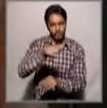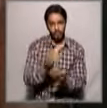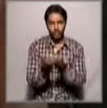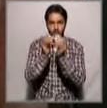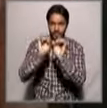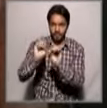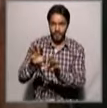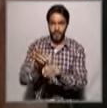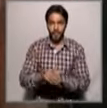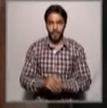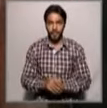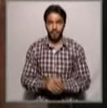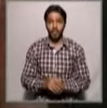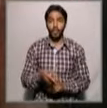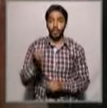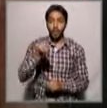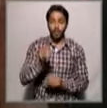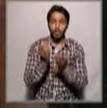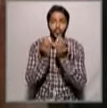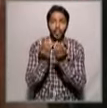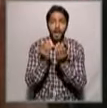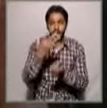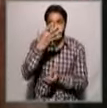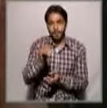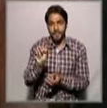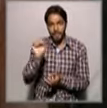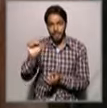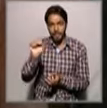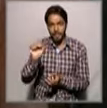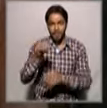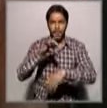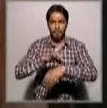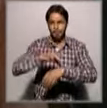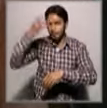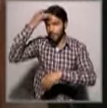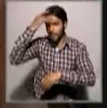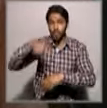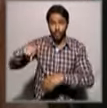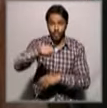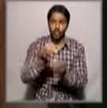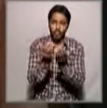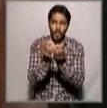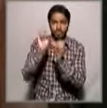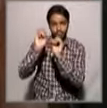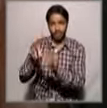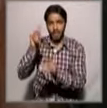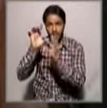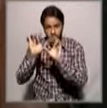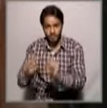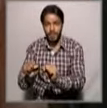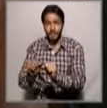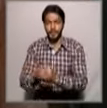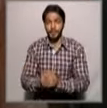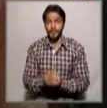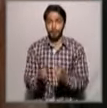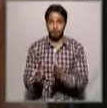أضع طفلتي وادعو لطفلتي بالسلامة وتكون معافاة اللهم أمين يا رب العالمين. ثم أسأل حضرتك جاءني صوت